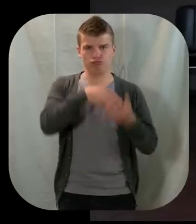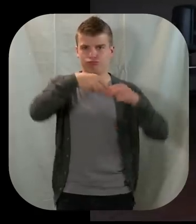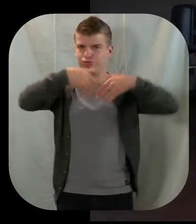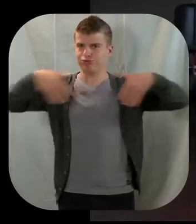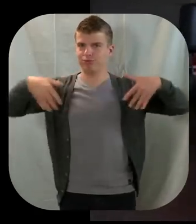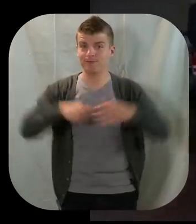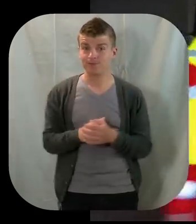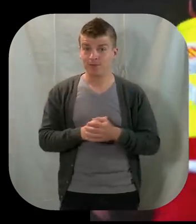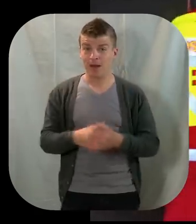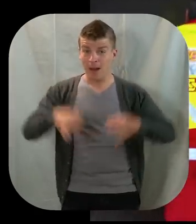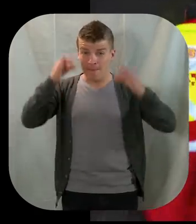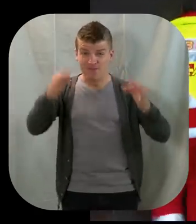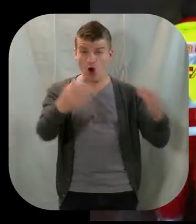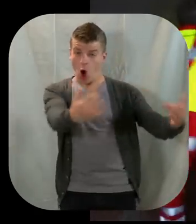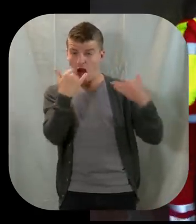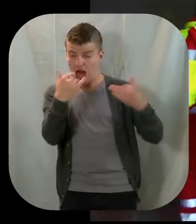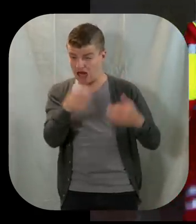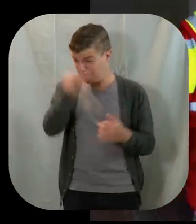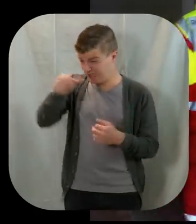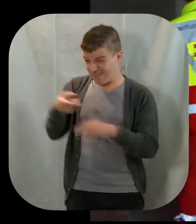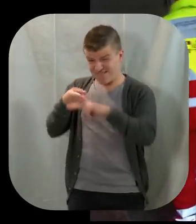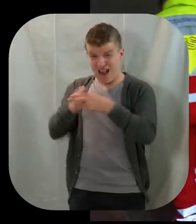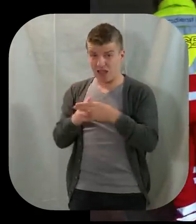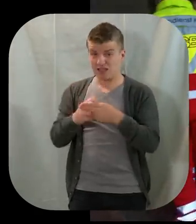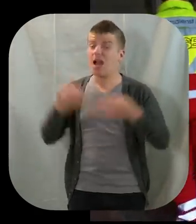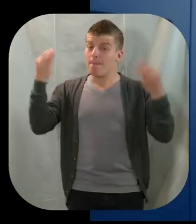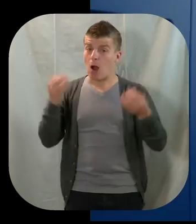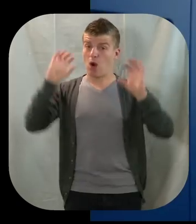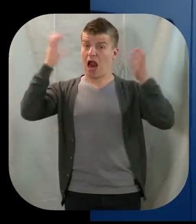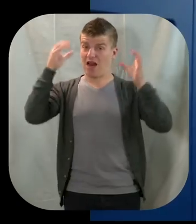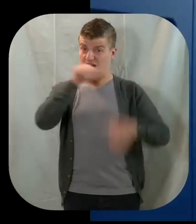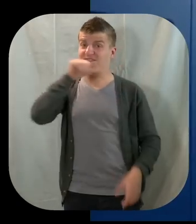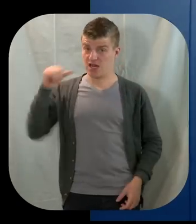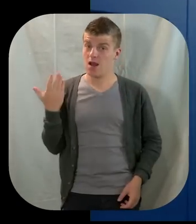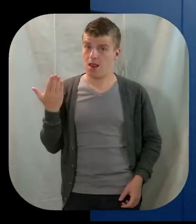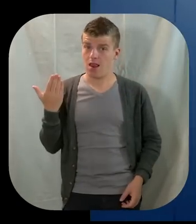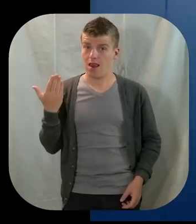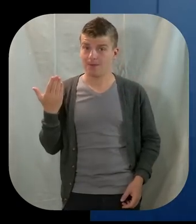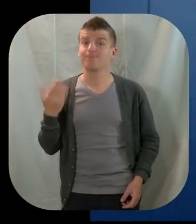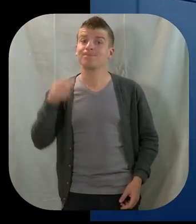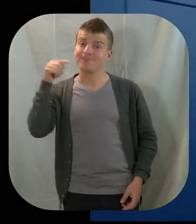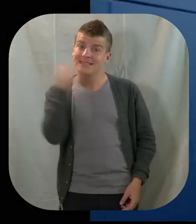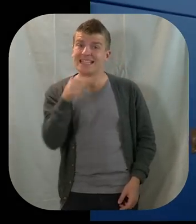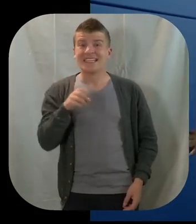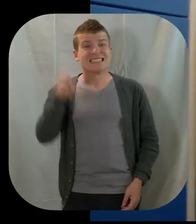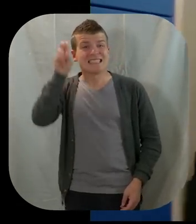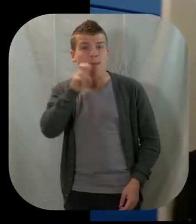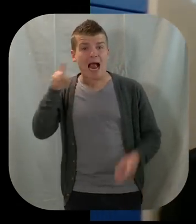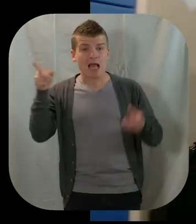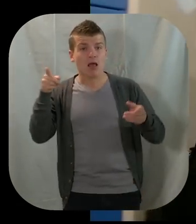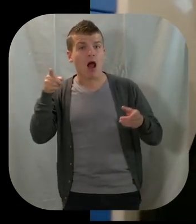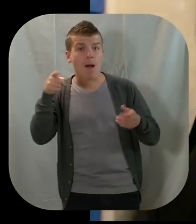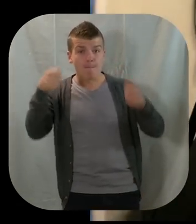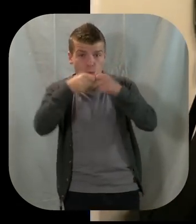Wenn es bei einem Orkan Verletzte gibt, braucht man mehr Krankenwagen als sonst. Hier beim Arbeiter-Samariter-Bund checken sie nochmal